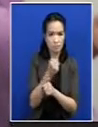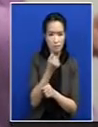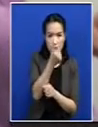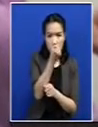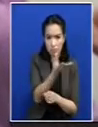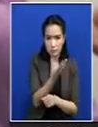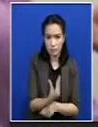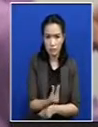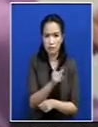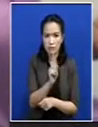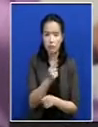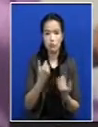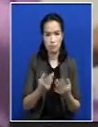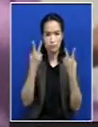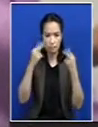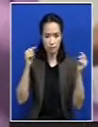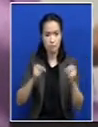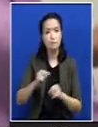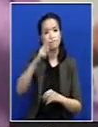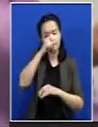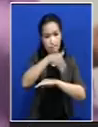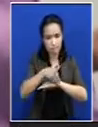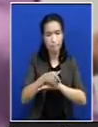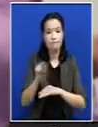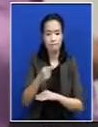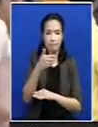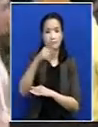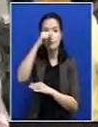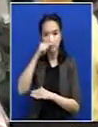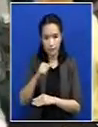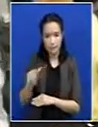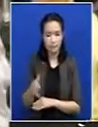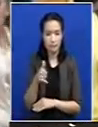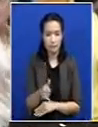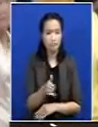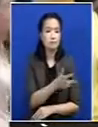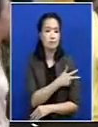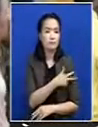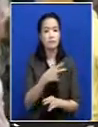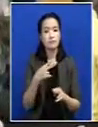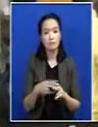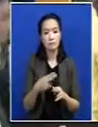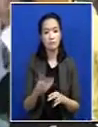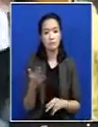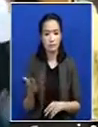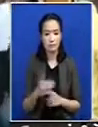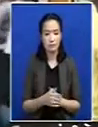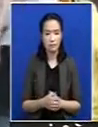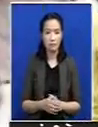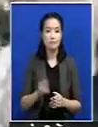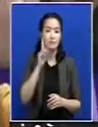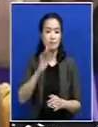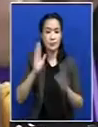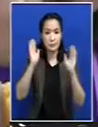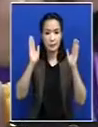นเช้าวันนี้นายกวิศวกรรมสถานแห่งประเทศไทยในพระบรมราชูปถัมภ์ศาสตราจารย์ดร.สุชัชวีสุวรรณสวัสดิ์แถล